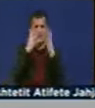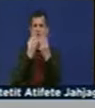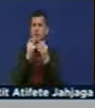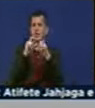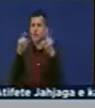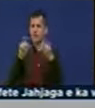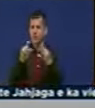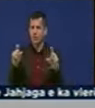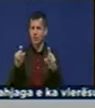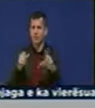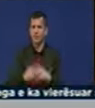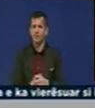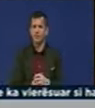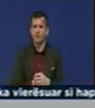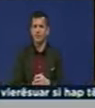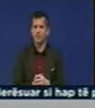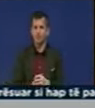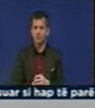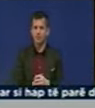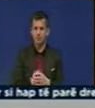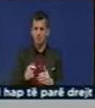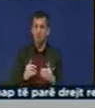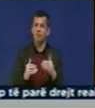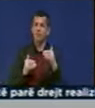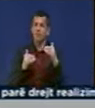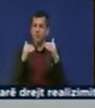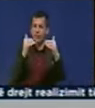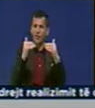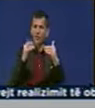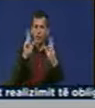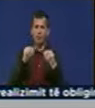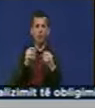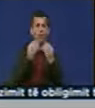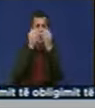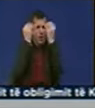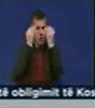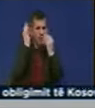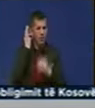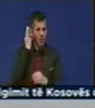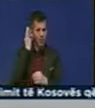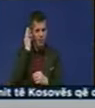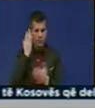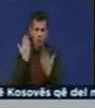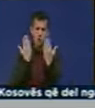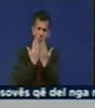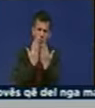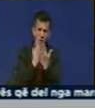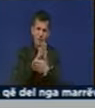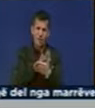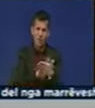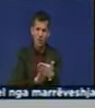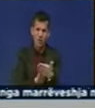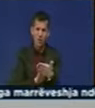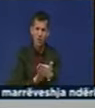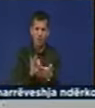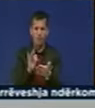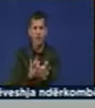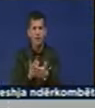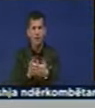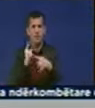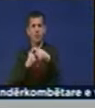institucionet. Në një shkallë është zhvilluar edukimi i femrës si në arsim fillor, të mesëm